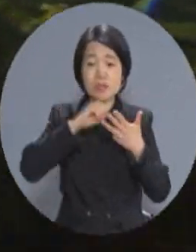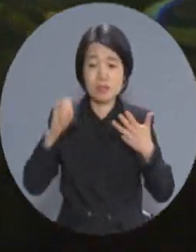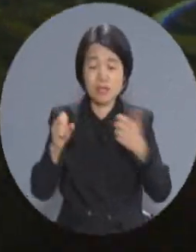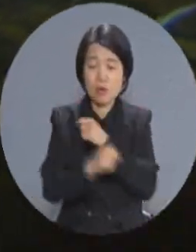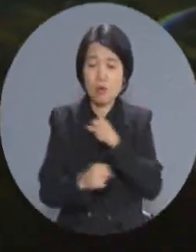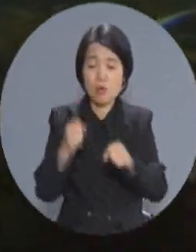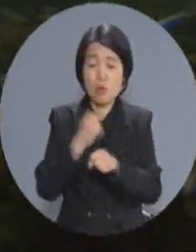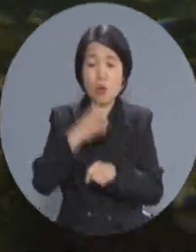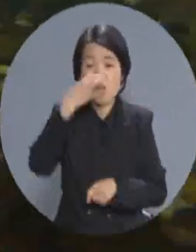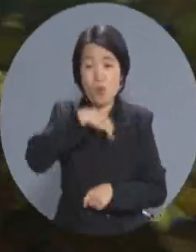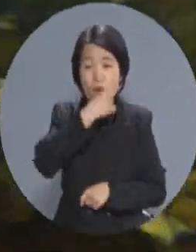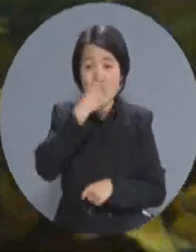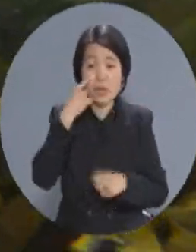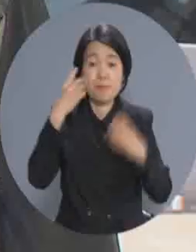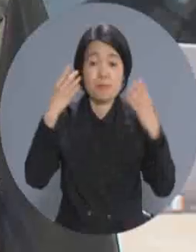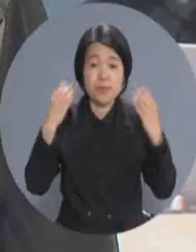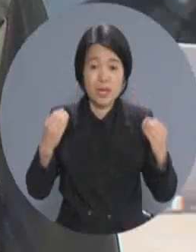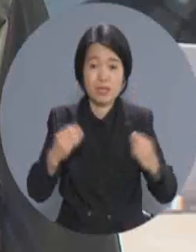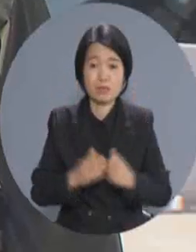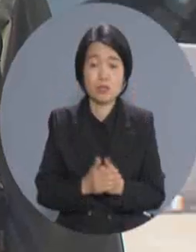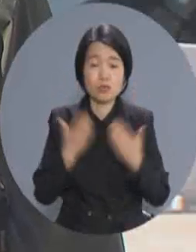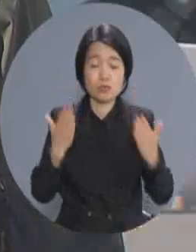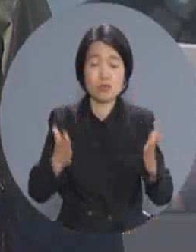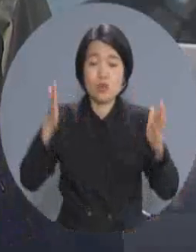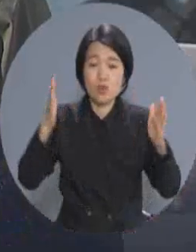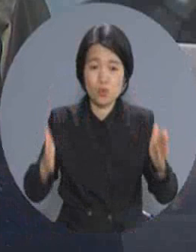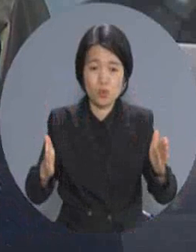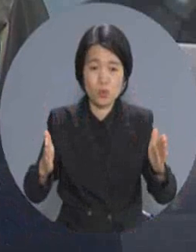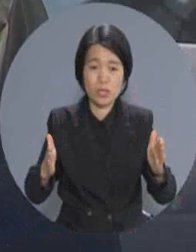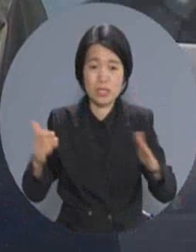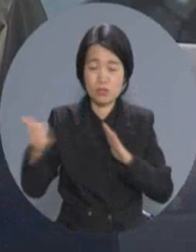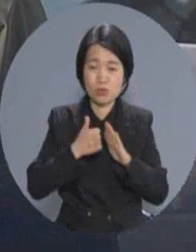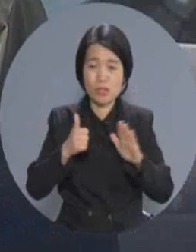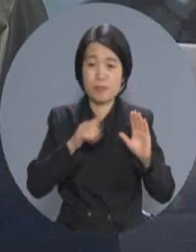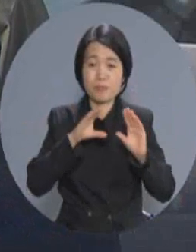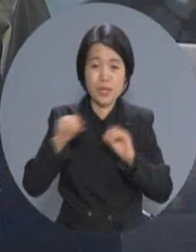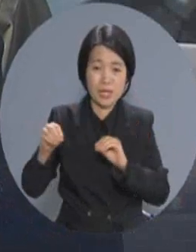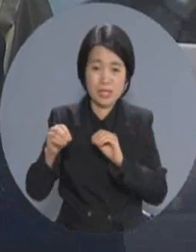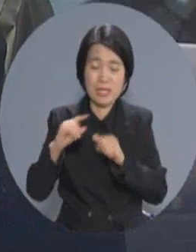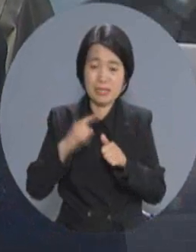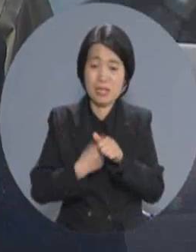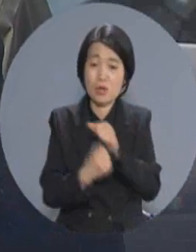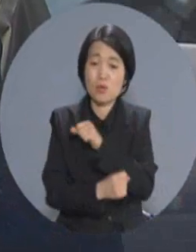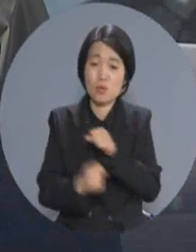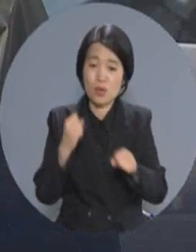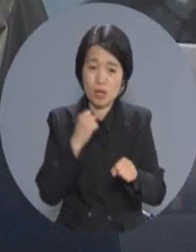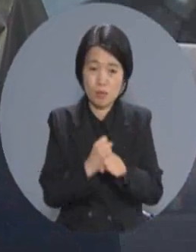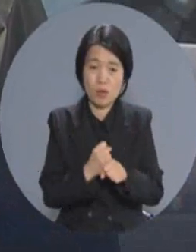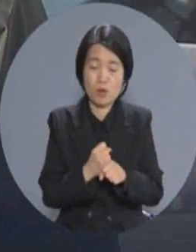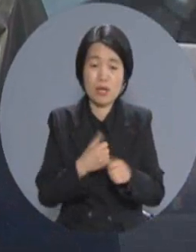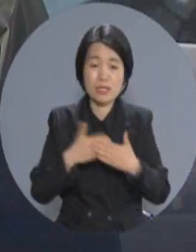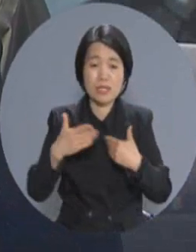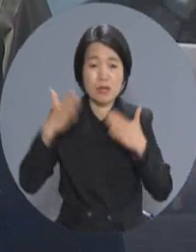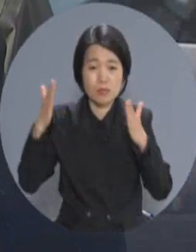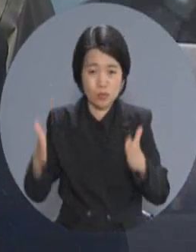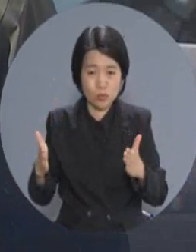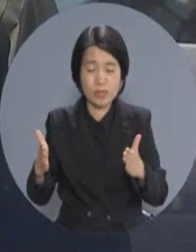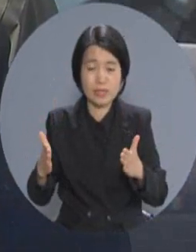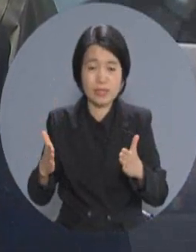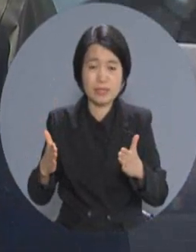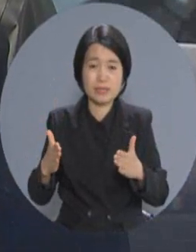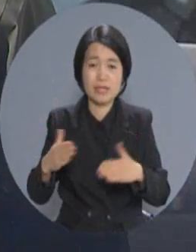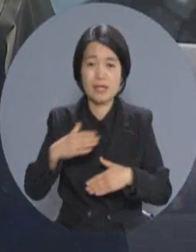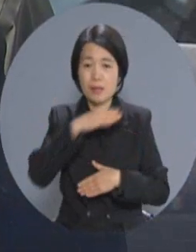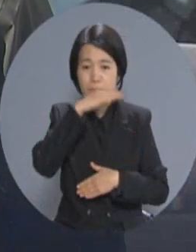생태계 회복 효과가 확인됐습니다 휴식구간은 출입통제를 통해 자연 회복을 유도하고 체험 구간은 유 여장 등